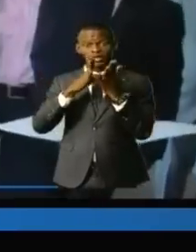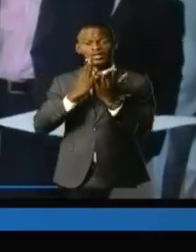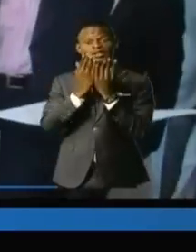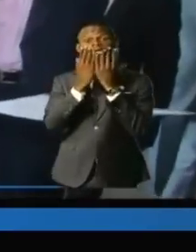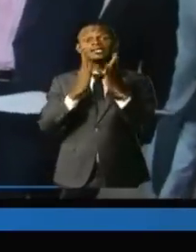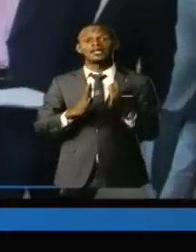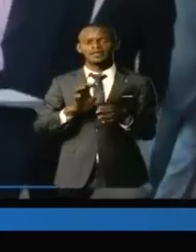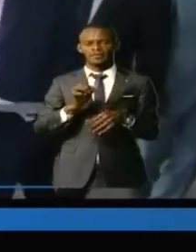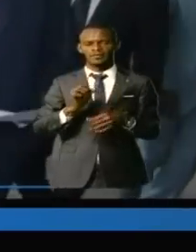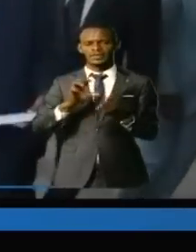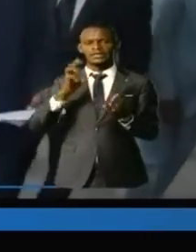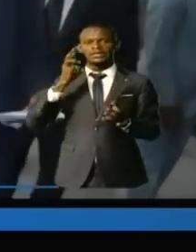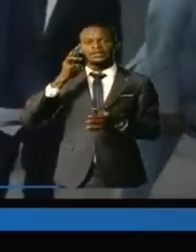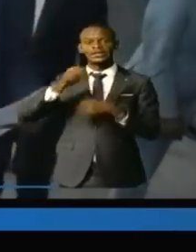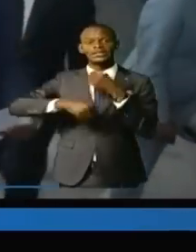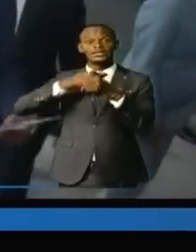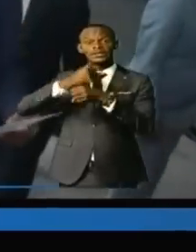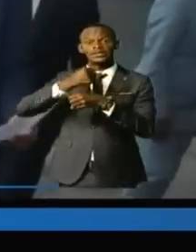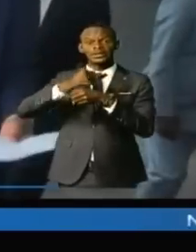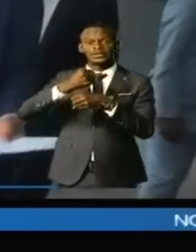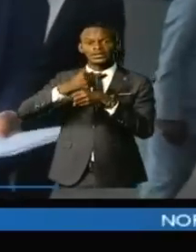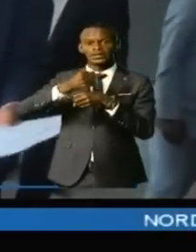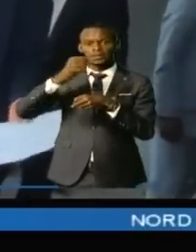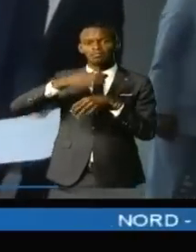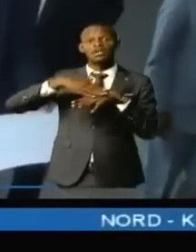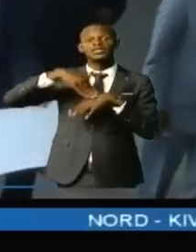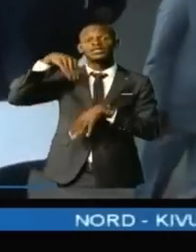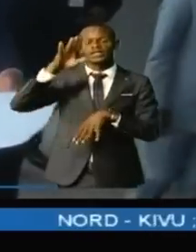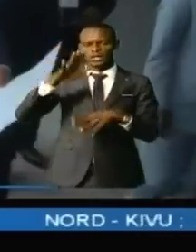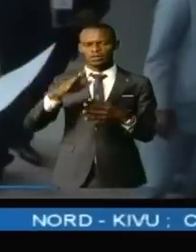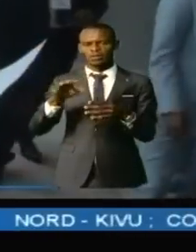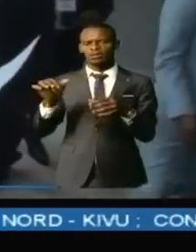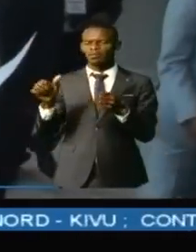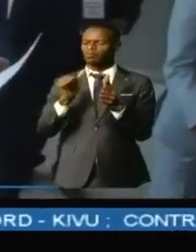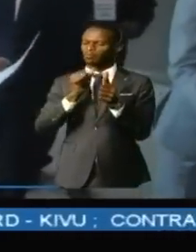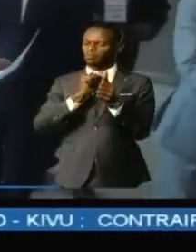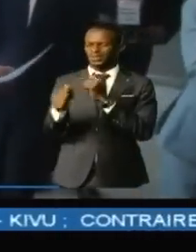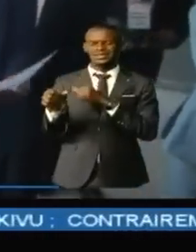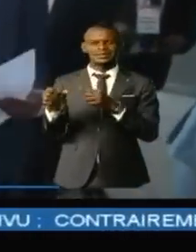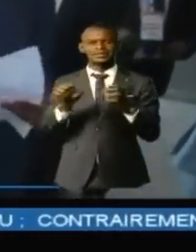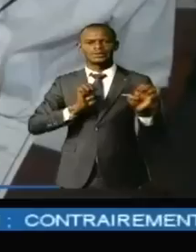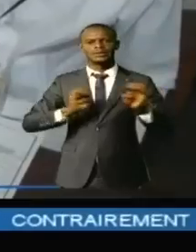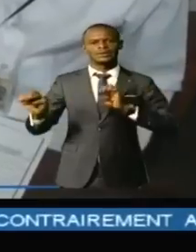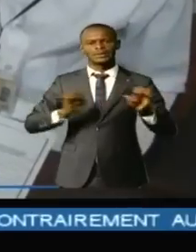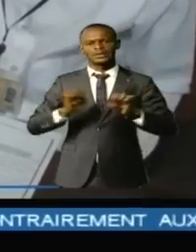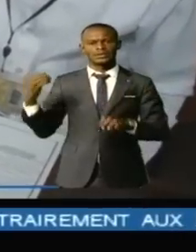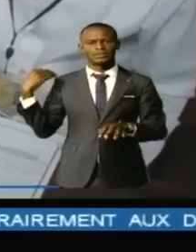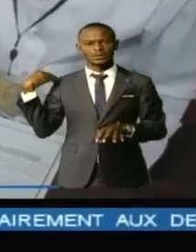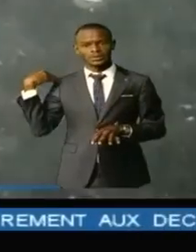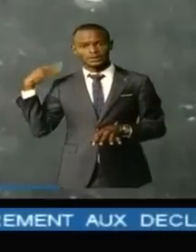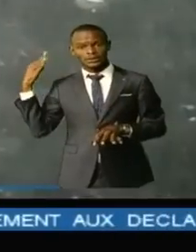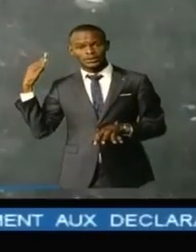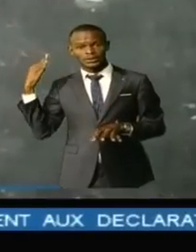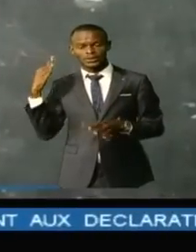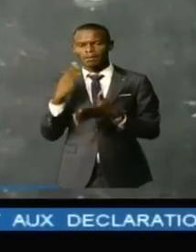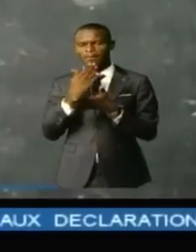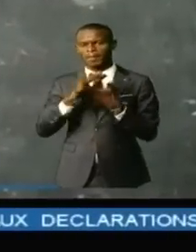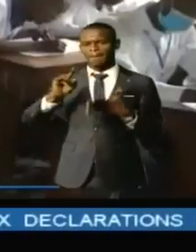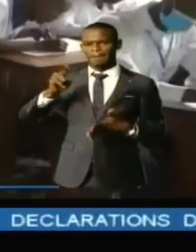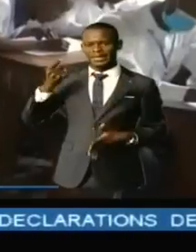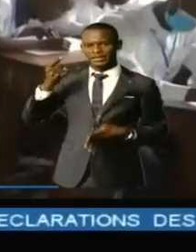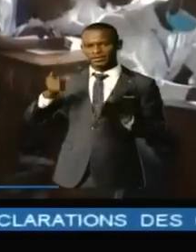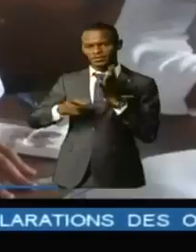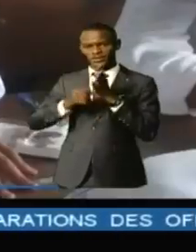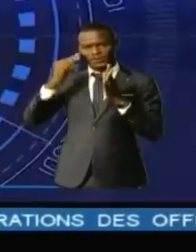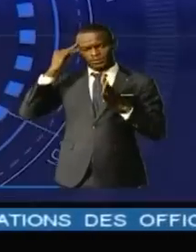hors session de l'examen d'État édition 2022. C'est la vice-ministre qui a lancé ses préliminaires de cet examen national